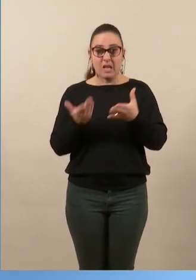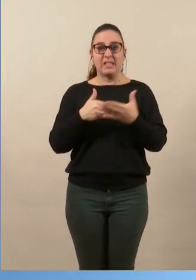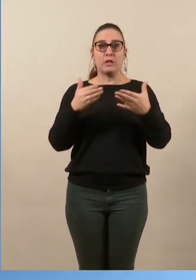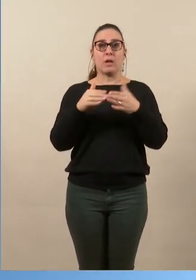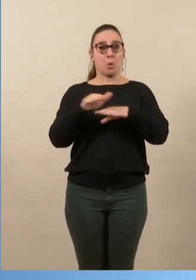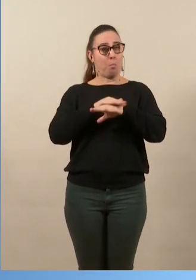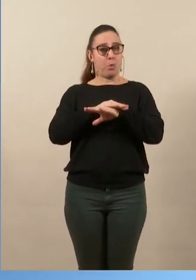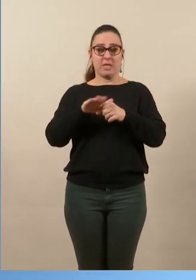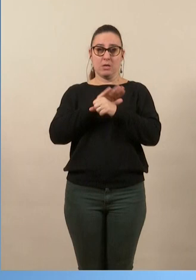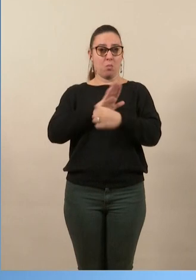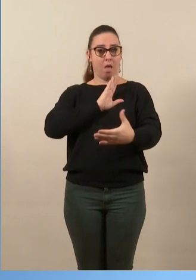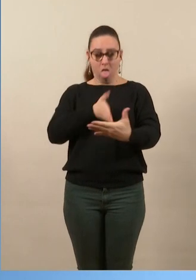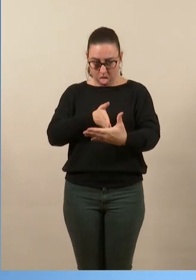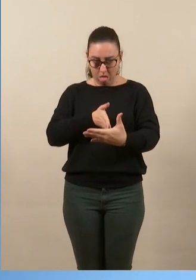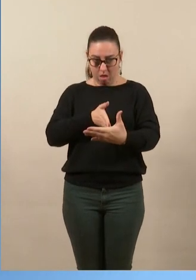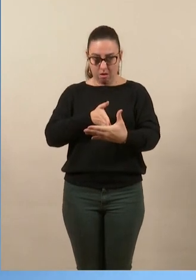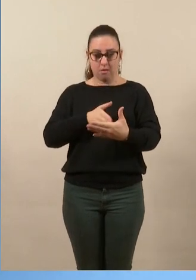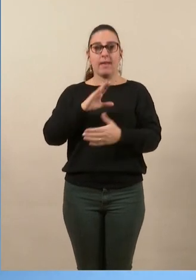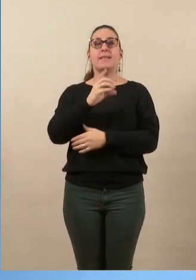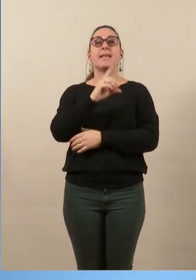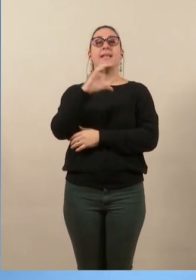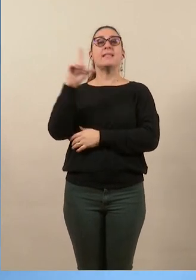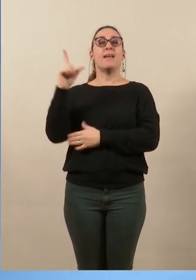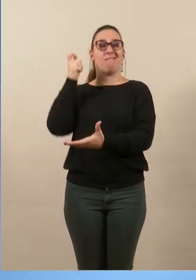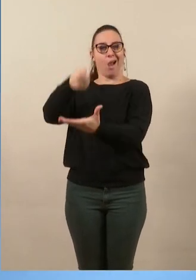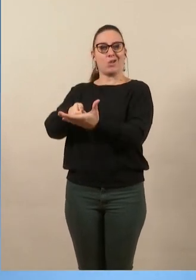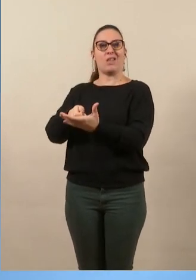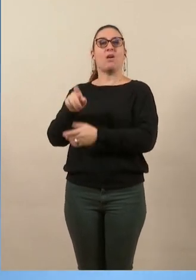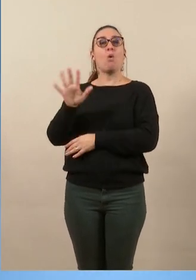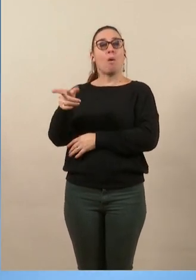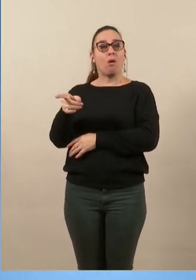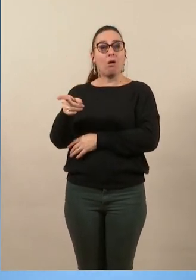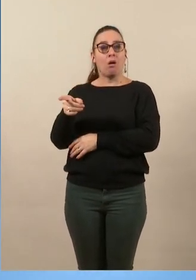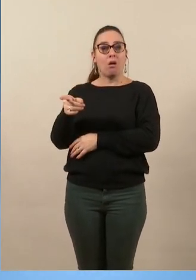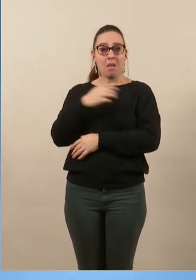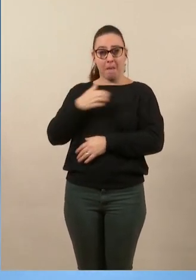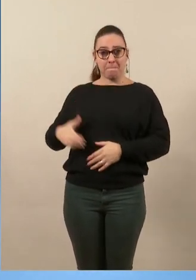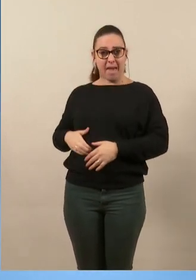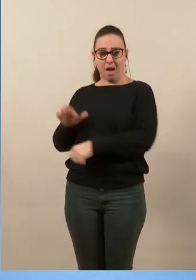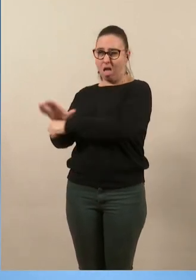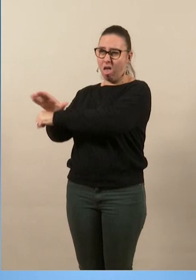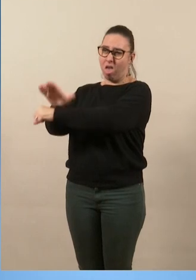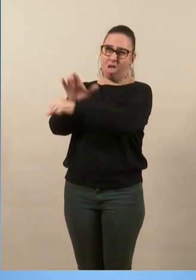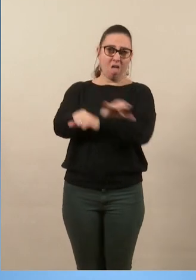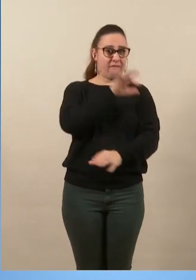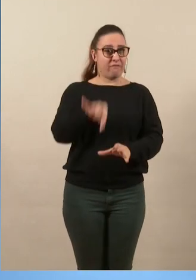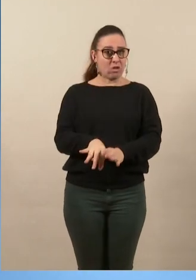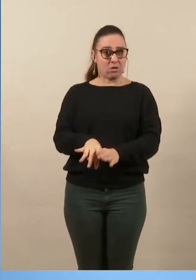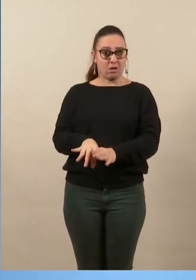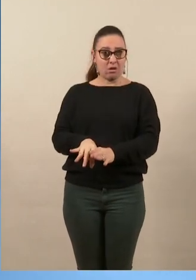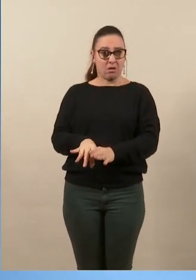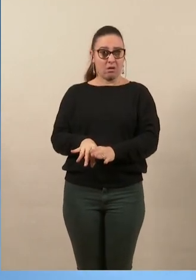politique total la CDC va racheter Grenoble habitat avec tous ses m qu' voter contre et puis avec une telle un tel